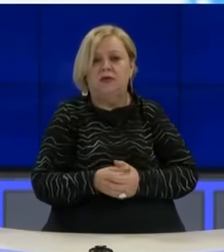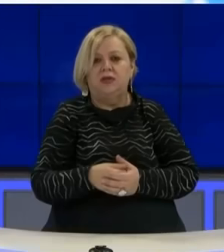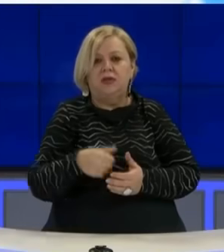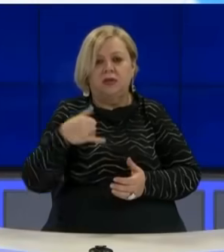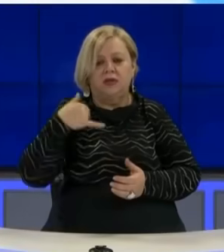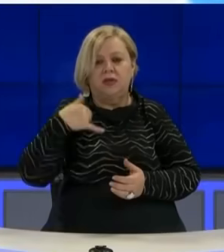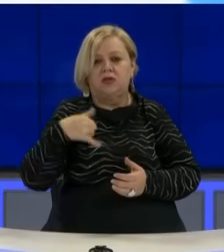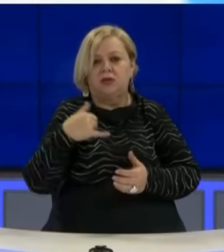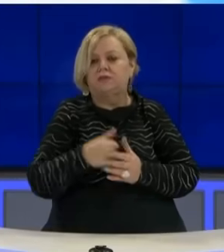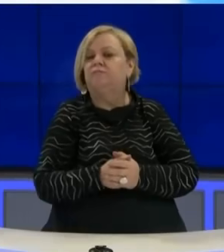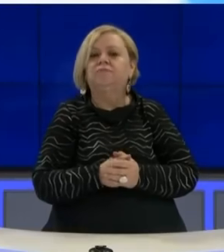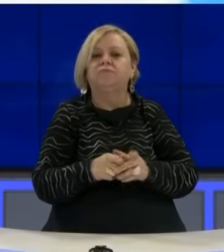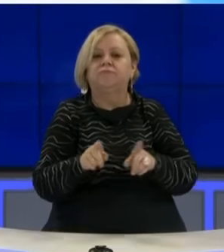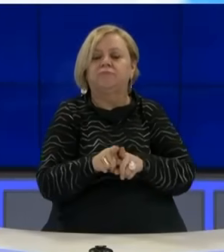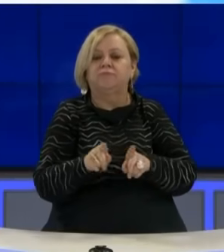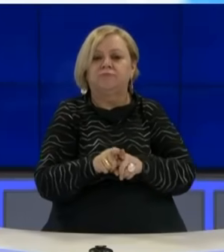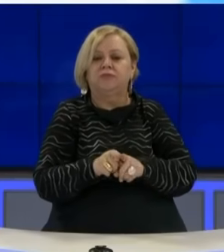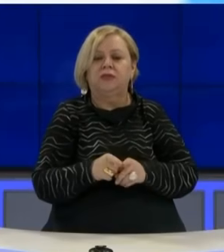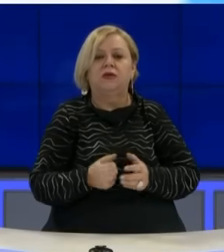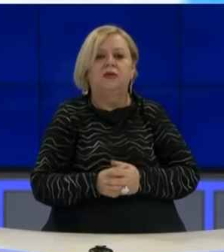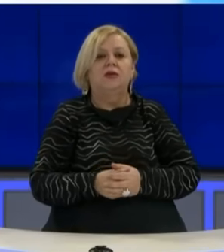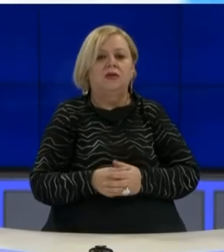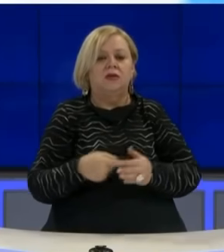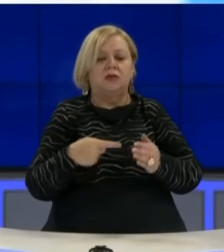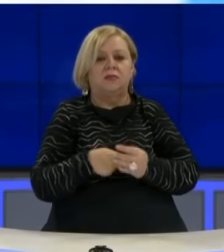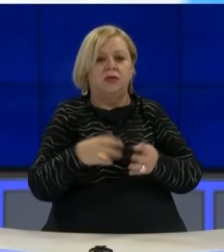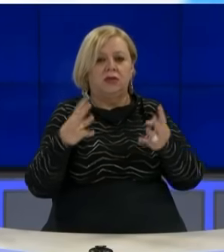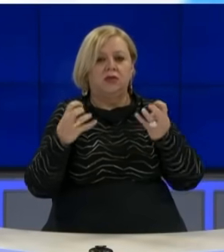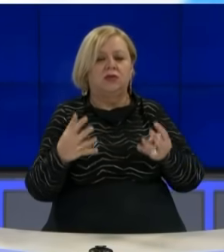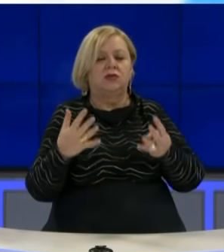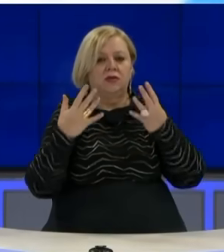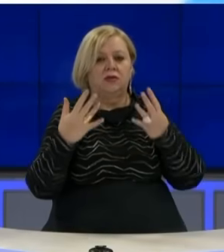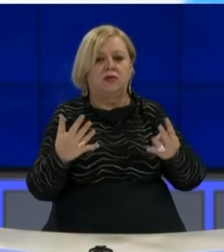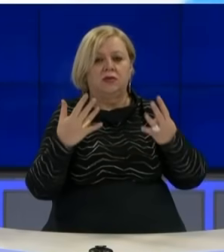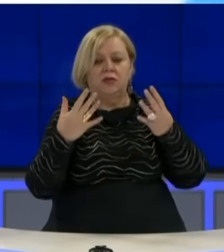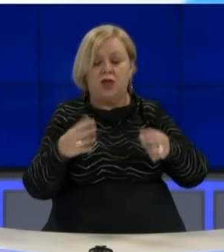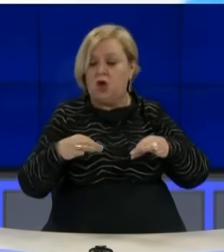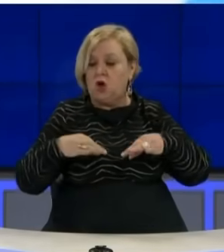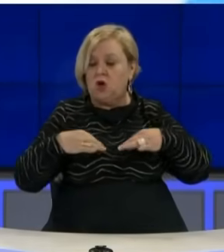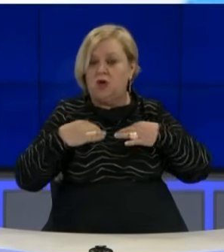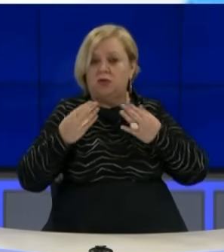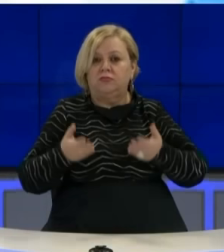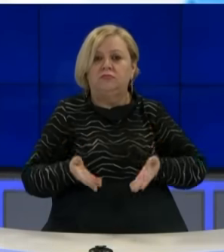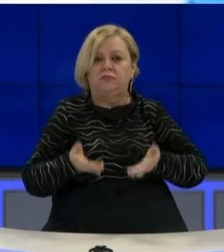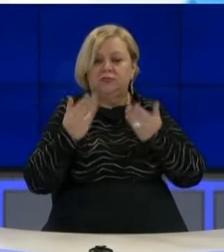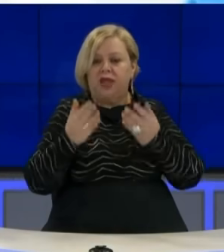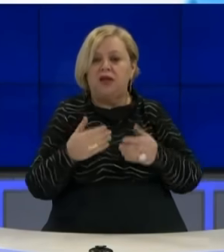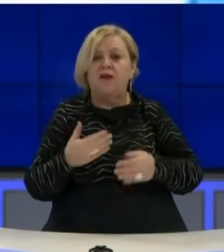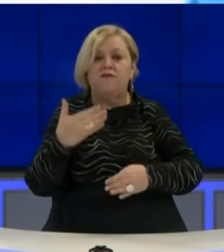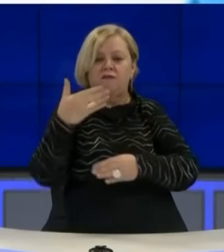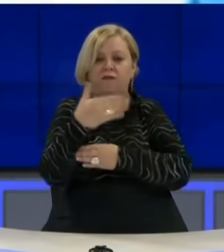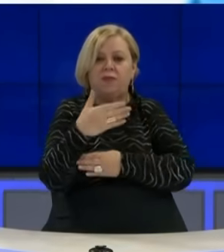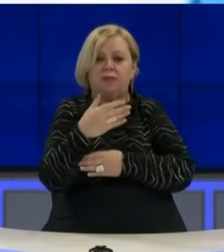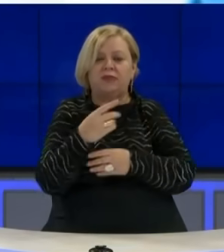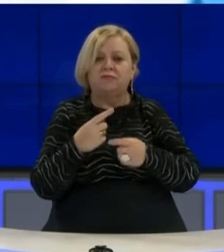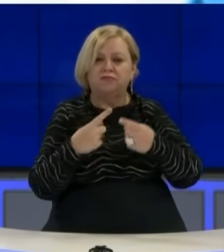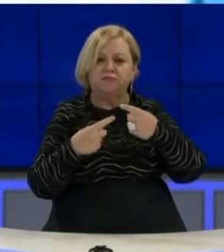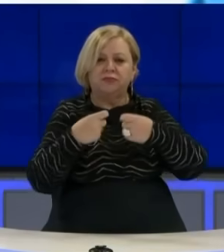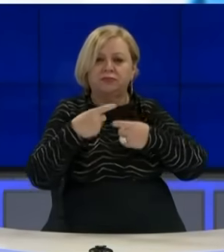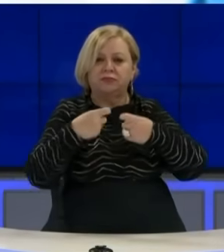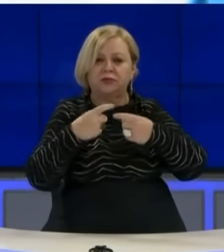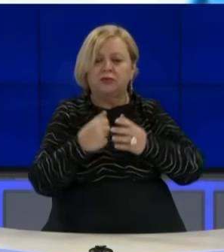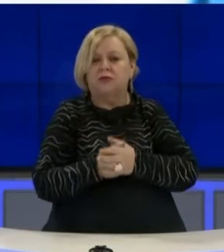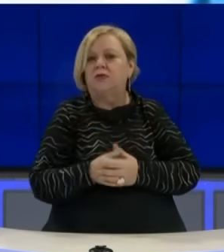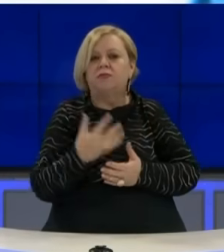parë. Më 22 janar të vitit 98 në orët e hershme të mëngjesit nga fabrika e municioneve të gjuetis